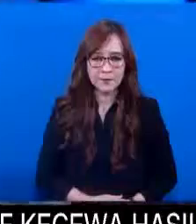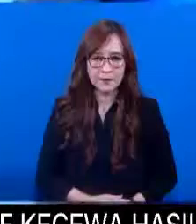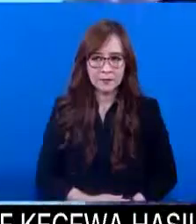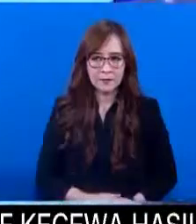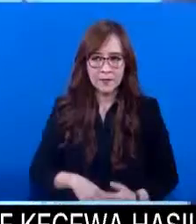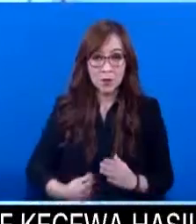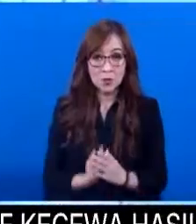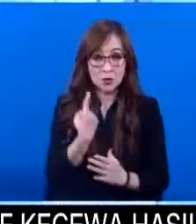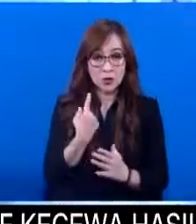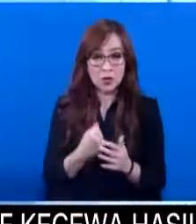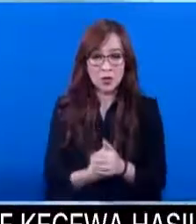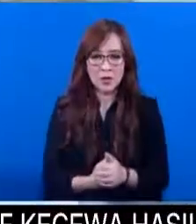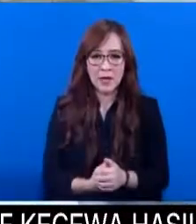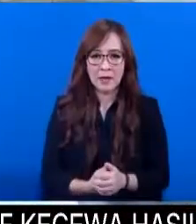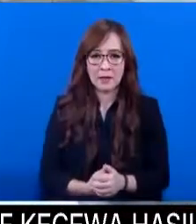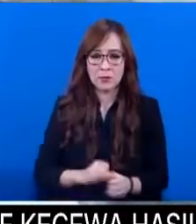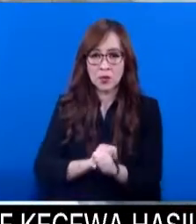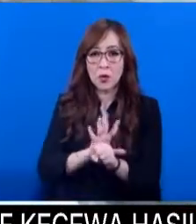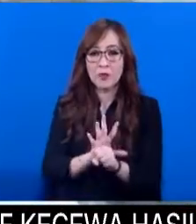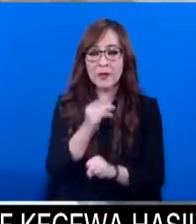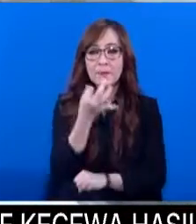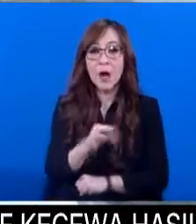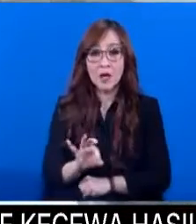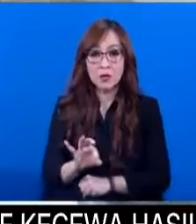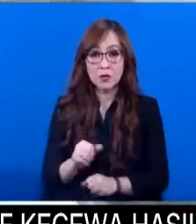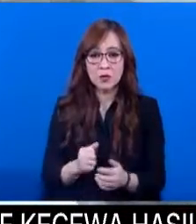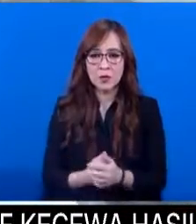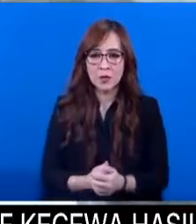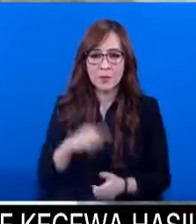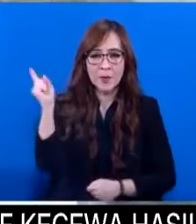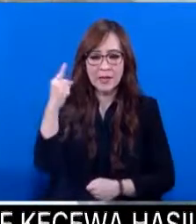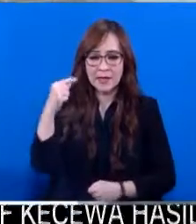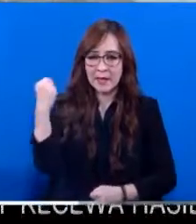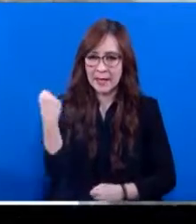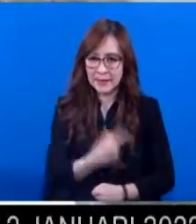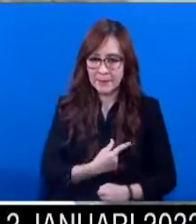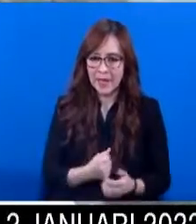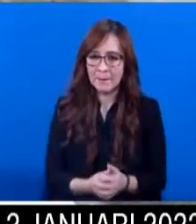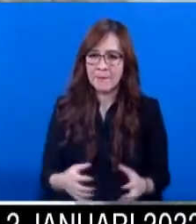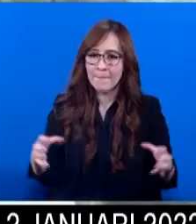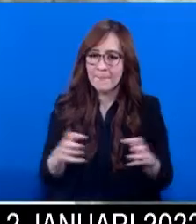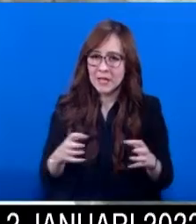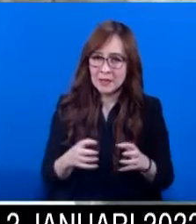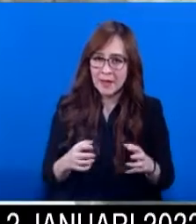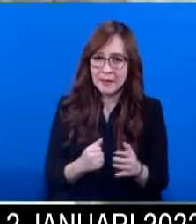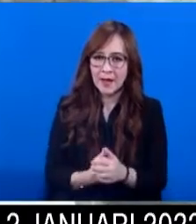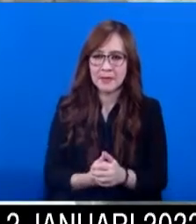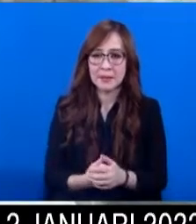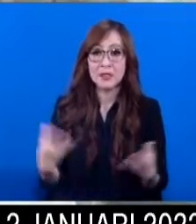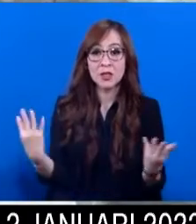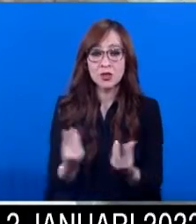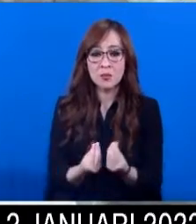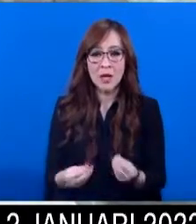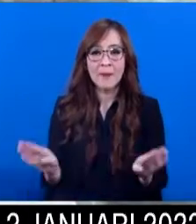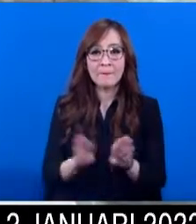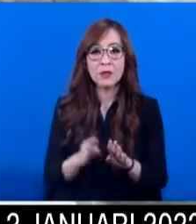Munculnya varian baru COVID-19 Omicron di Afrika membuat pemerintah segera mengambil langkah cepat untuk melakukan pengetatan di sejumlah pintu masuk internasional.